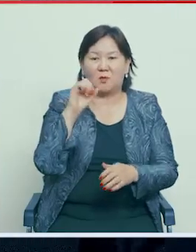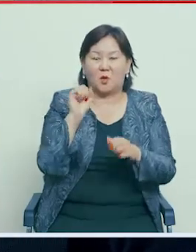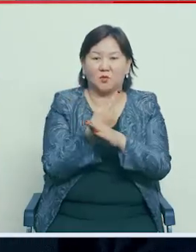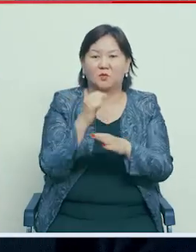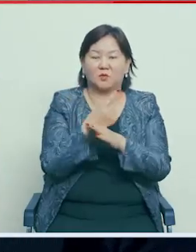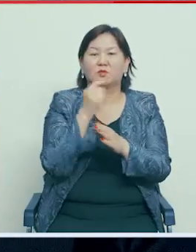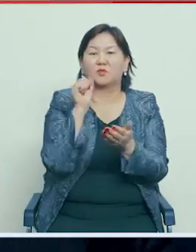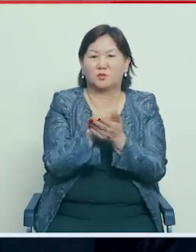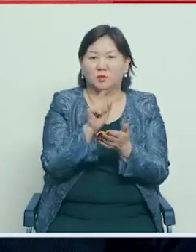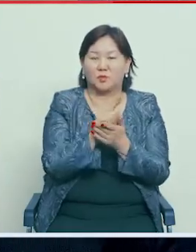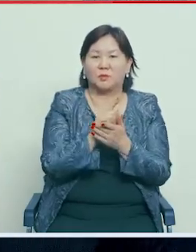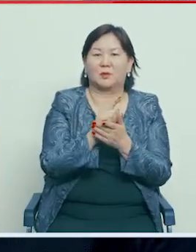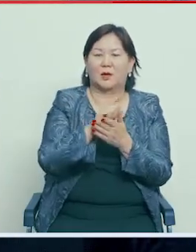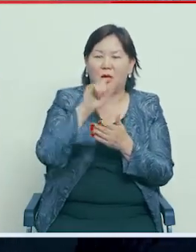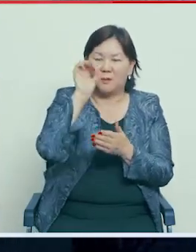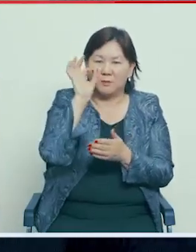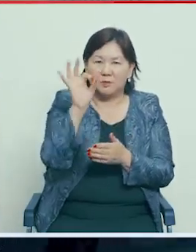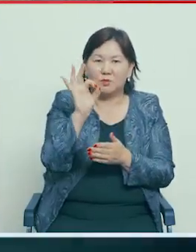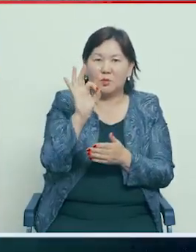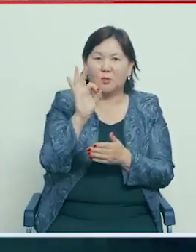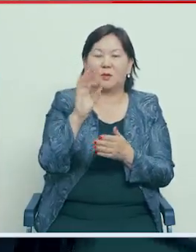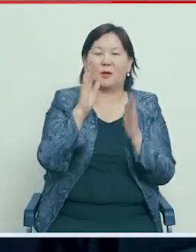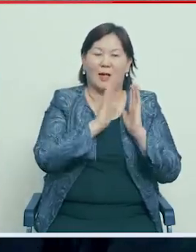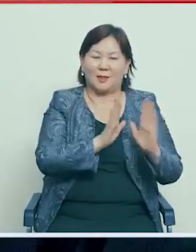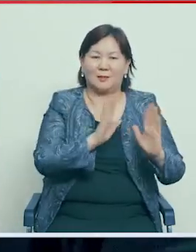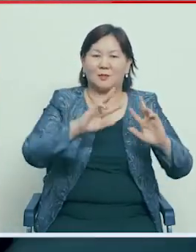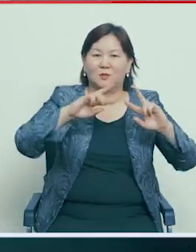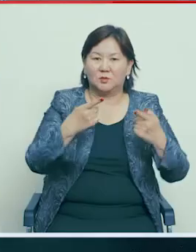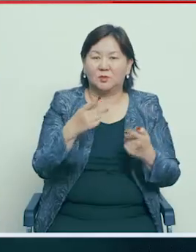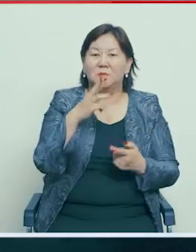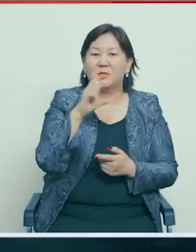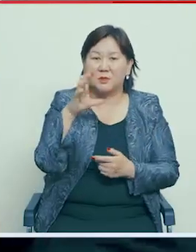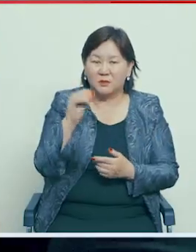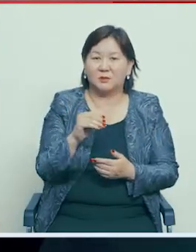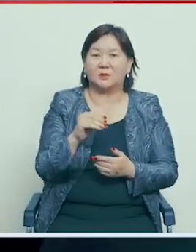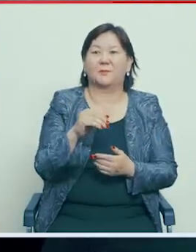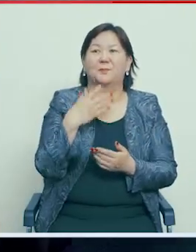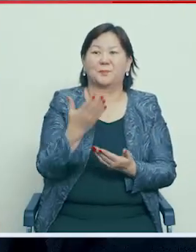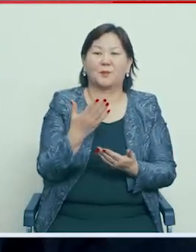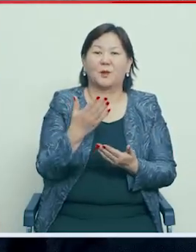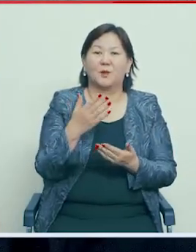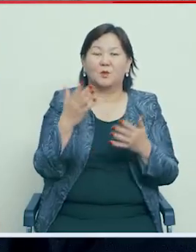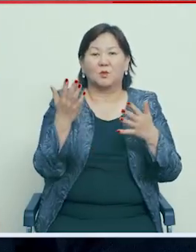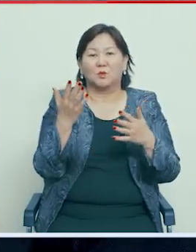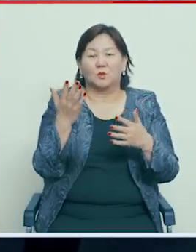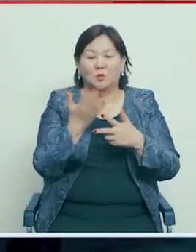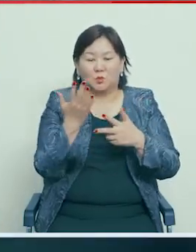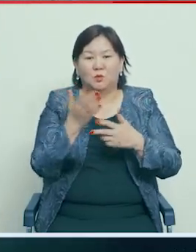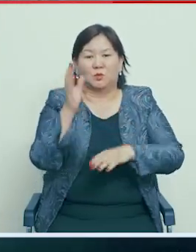ингэх нь айгүй чухлаа гэдэг хамгийн зөв тэгжээш хандлага өөрчлөгдөн мэдээж. За ер нь олвол дунд